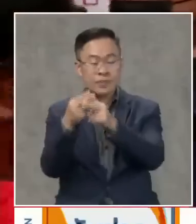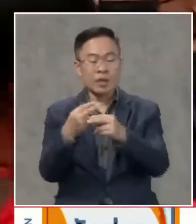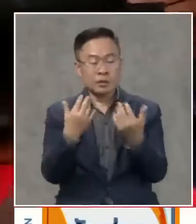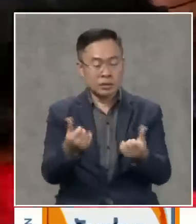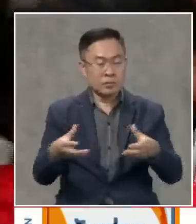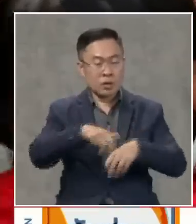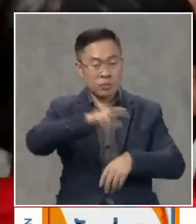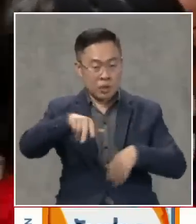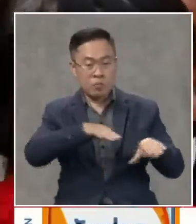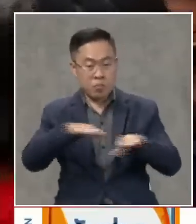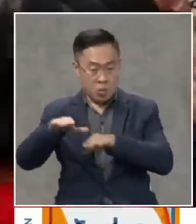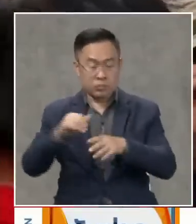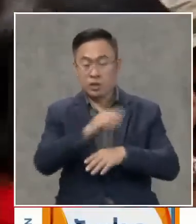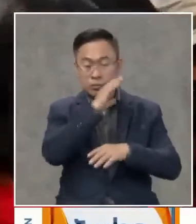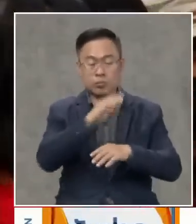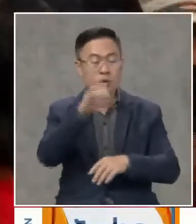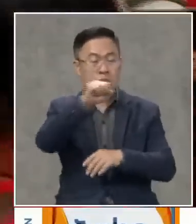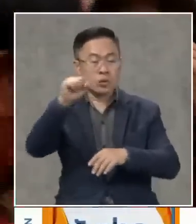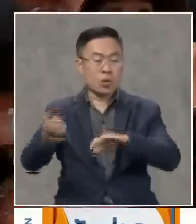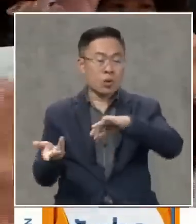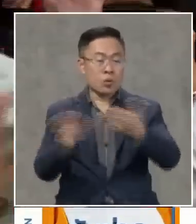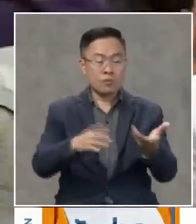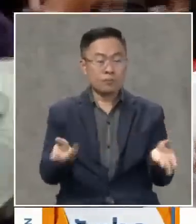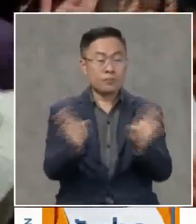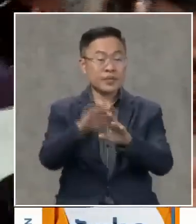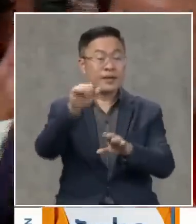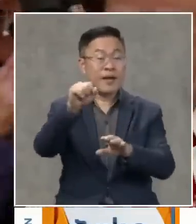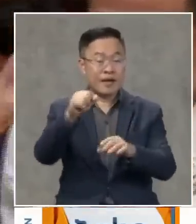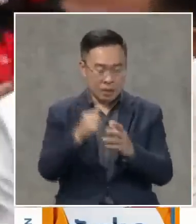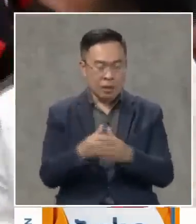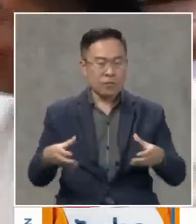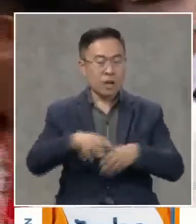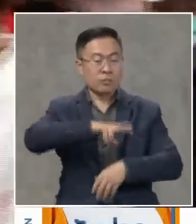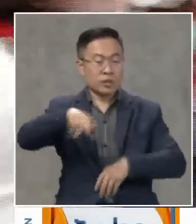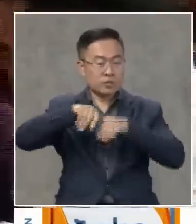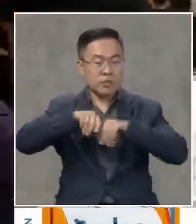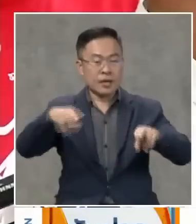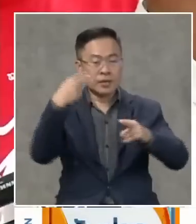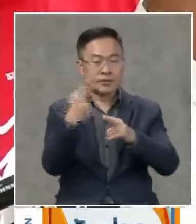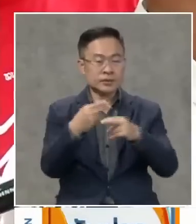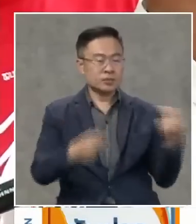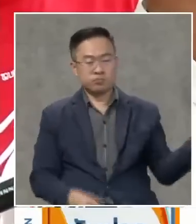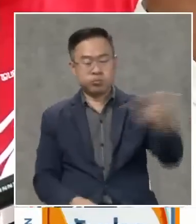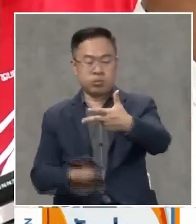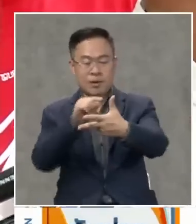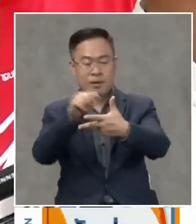ายกรัฐมนตรีได้ทันทีหรือไม่คุณอุ้งอิงแพทองธารบอกว่าพรรคเพื่อไทยพร้อมเปิดทันทีตามที่ได้ตกลงกัน